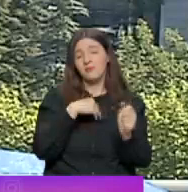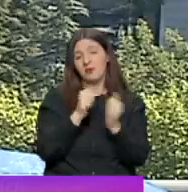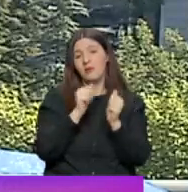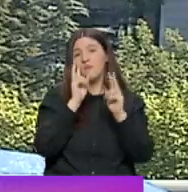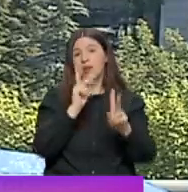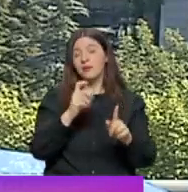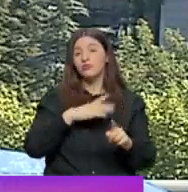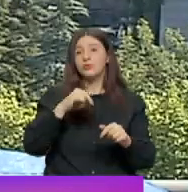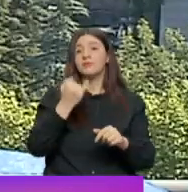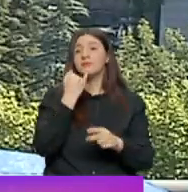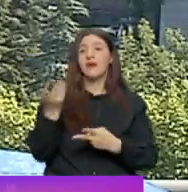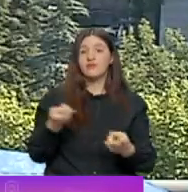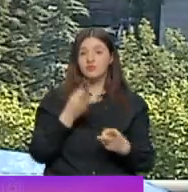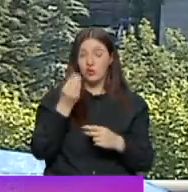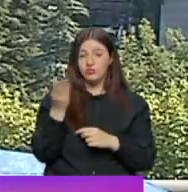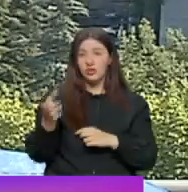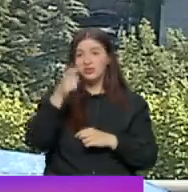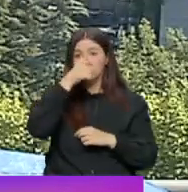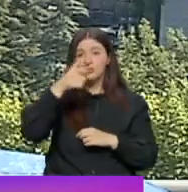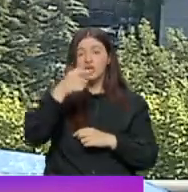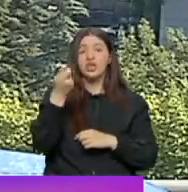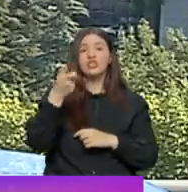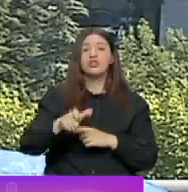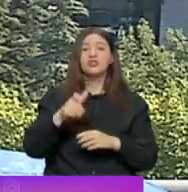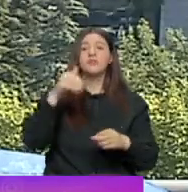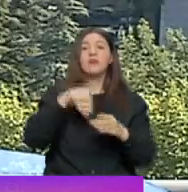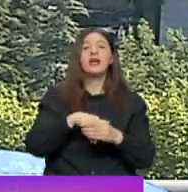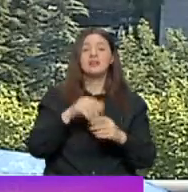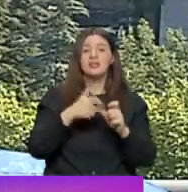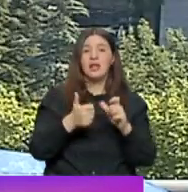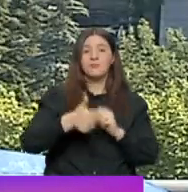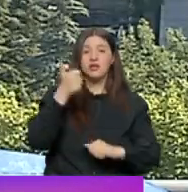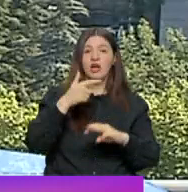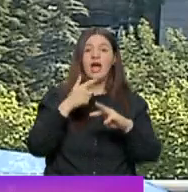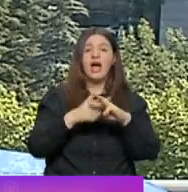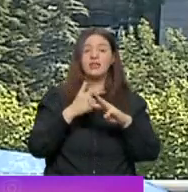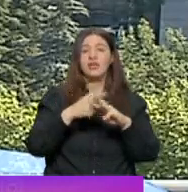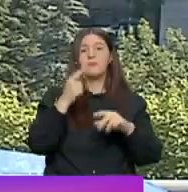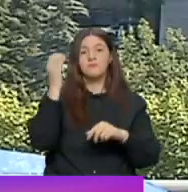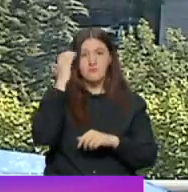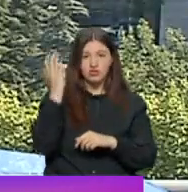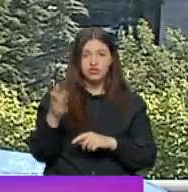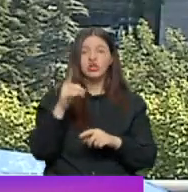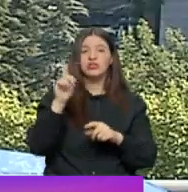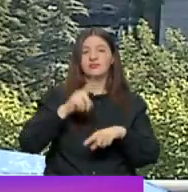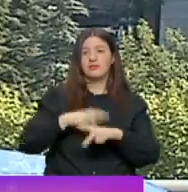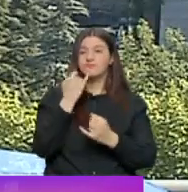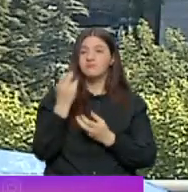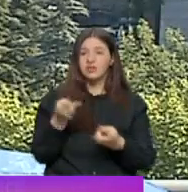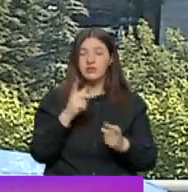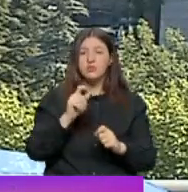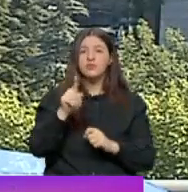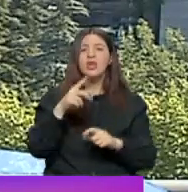bakmak istiyoruz. Bugün bir misafirimiz olacak. Türkiye İşçi Partisi Genel Başkanı Erkan Baş'ı Çalar Saat'te ağırlayacağız. Hem